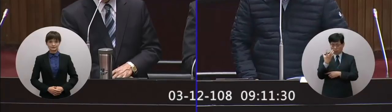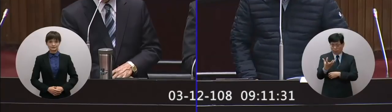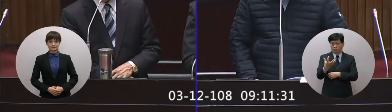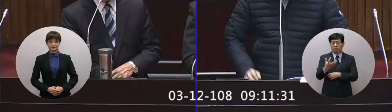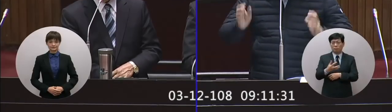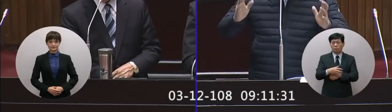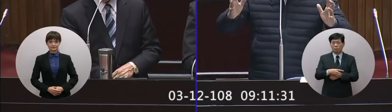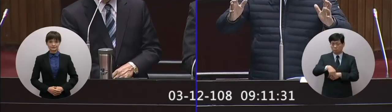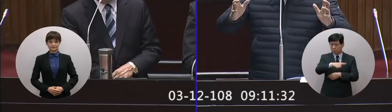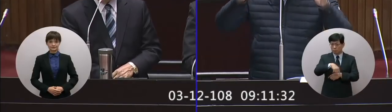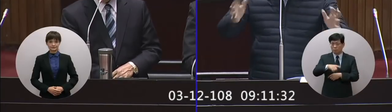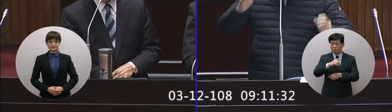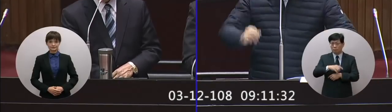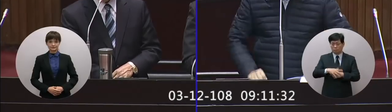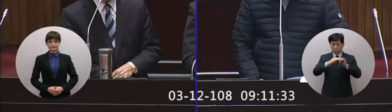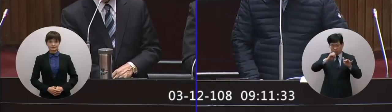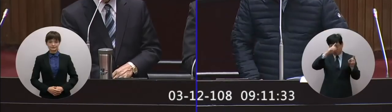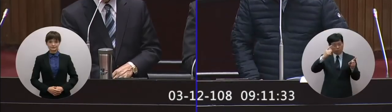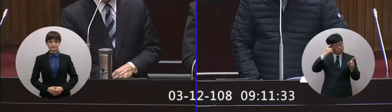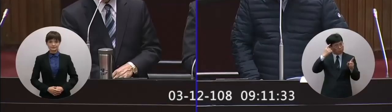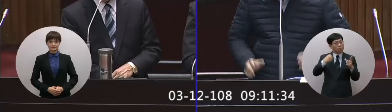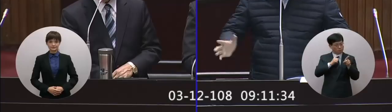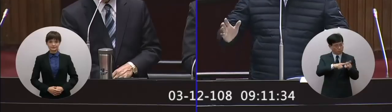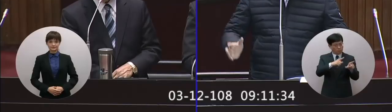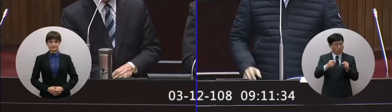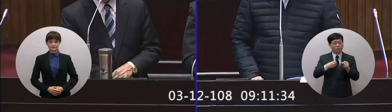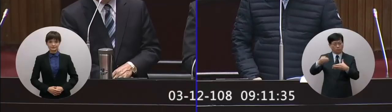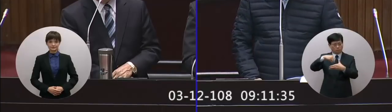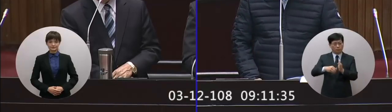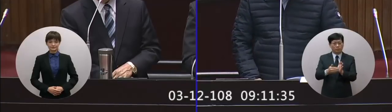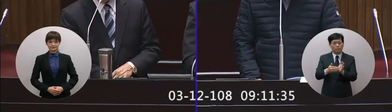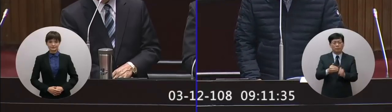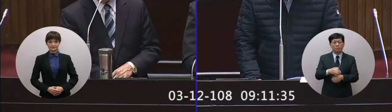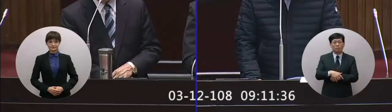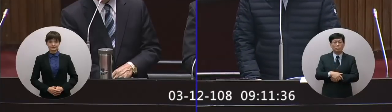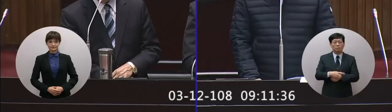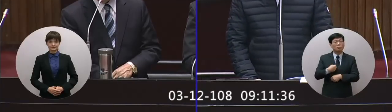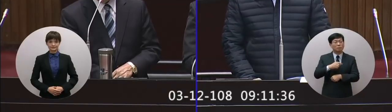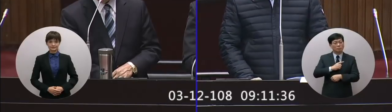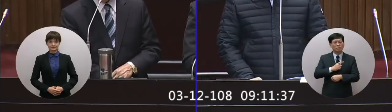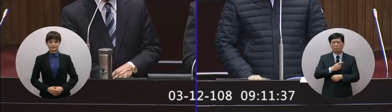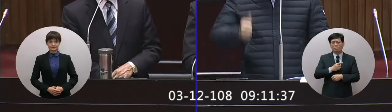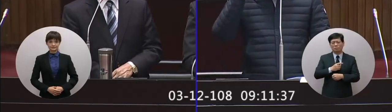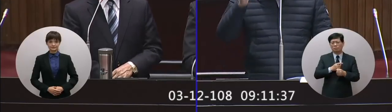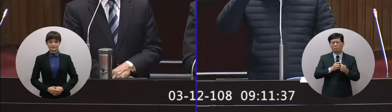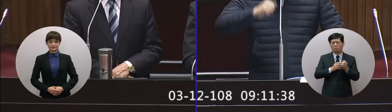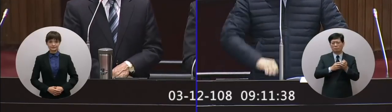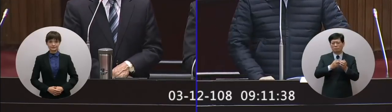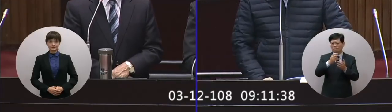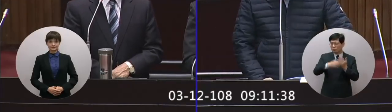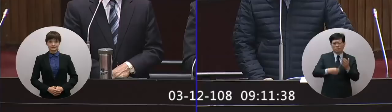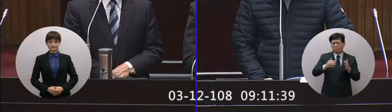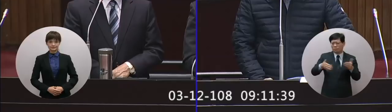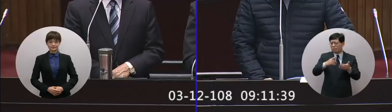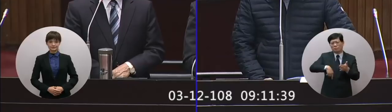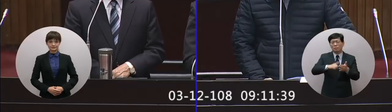部分。绝大部分民进党的意见把它放进来，所以我要求很简单，我相信院